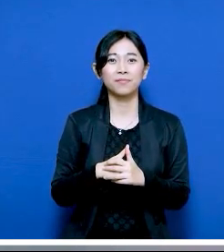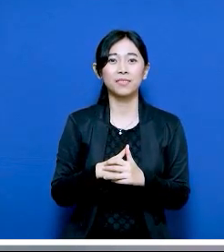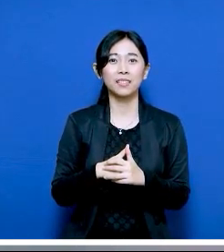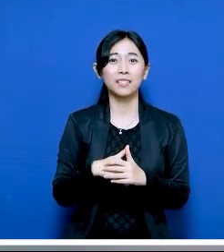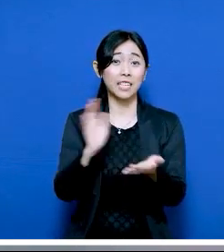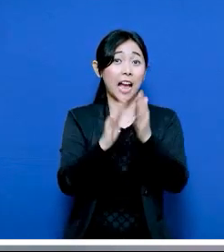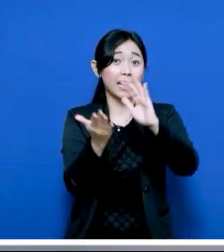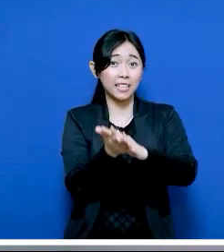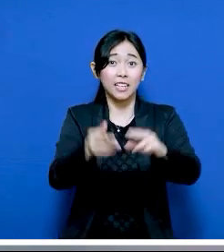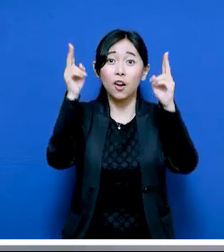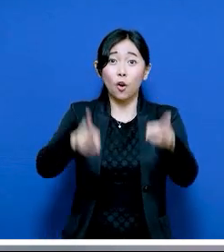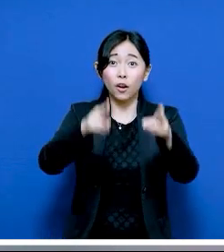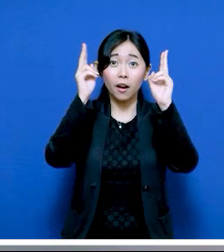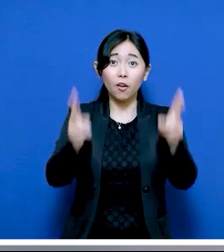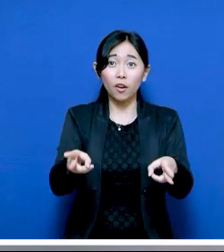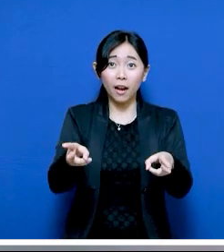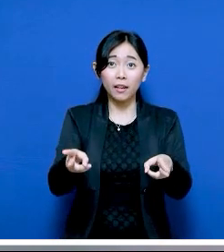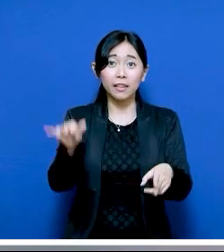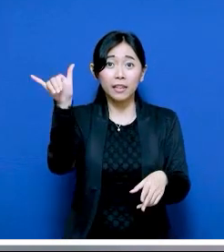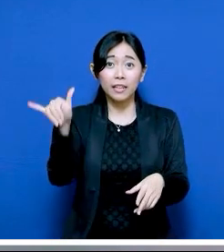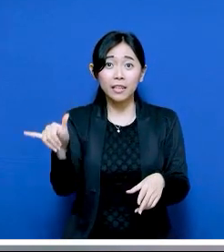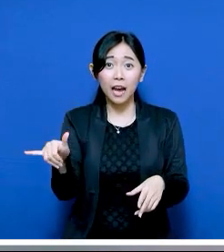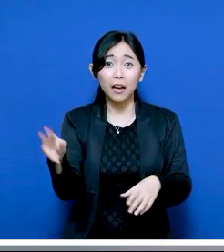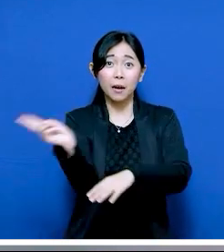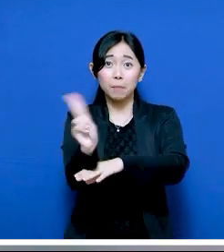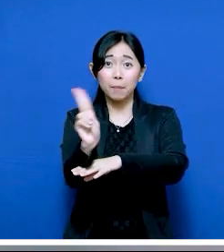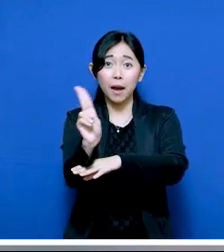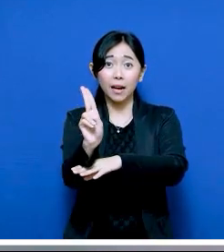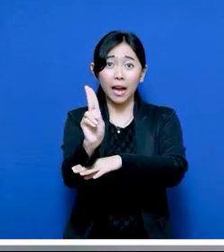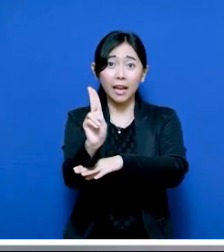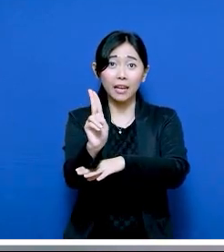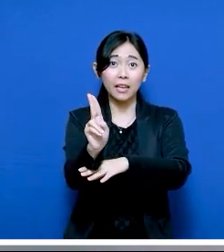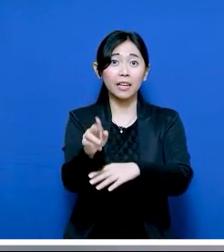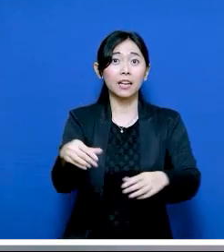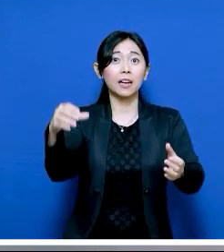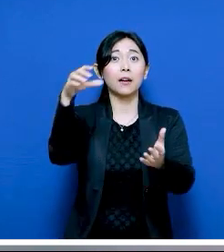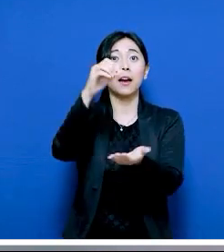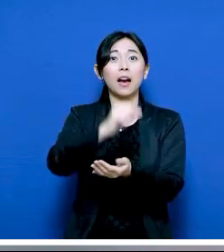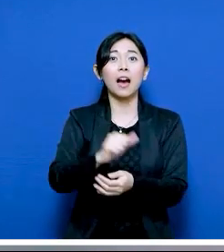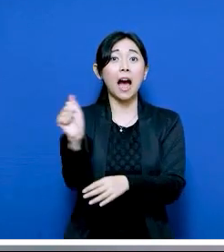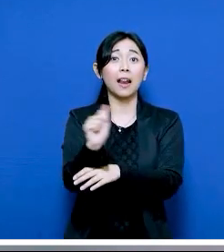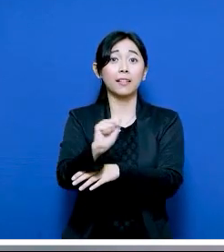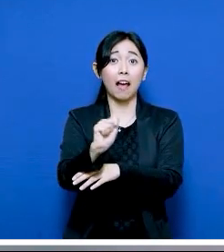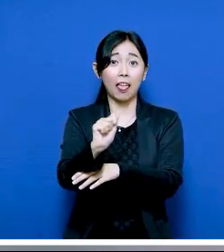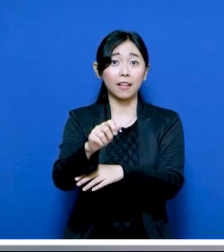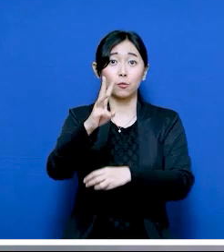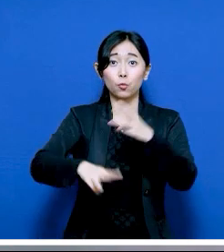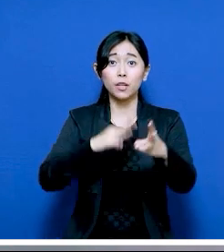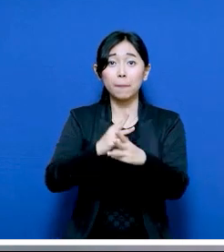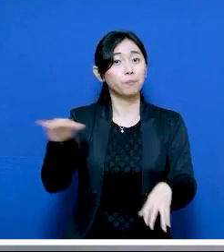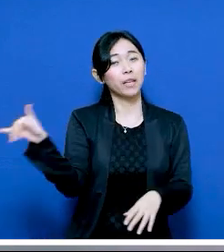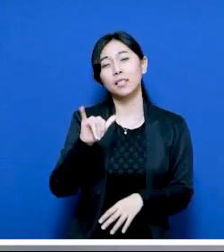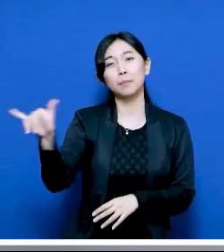Pendeknya, orang-orang yang mempergunakan barang-barang duniawi